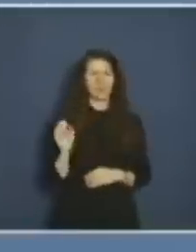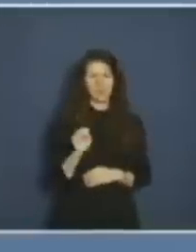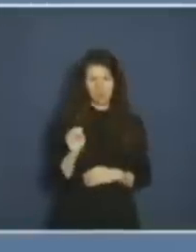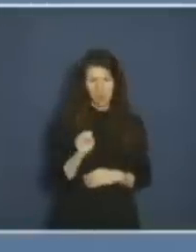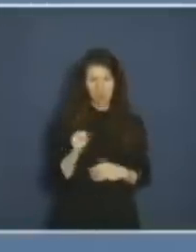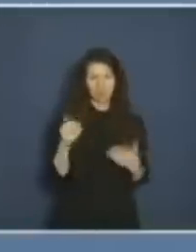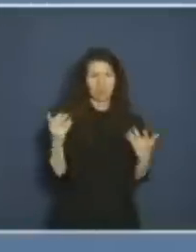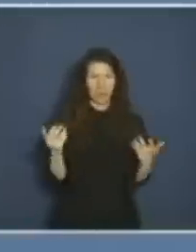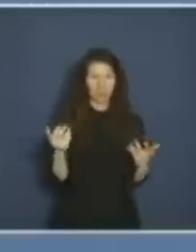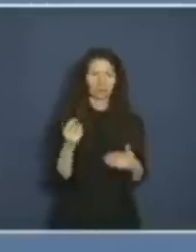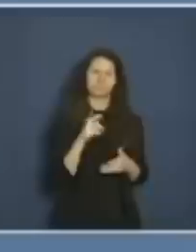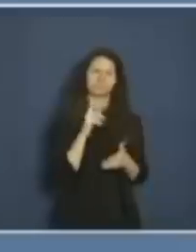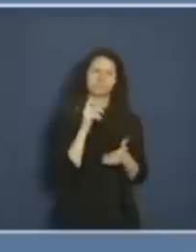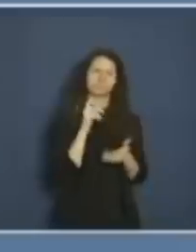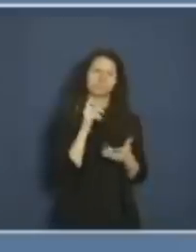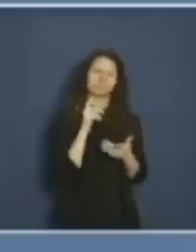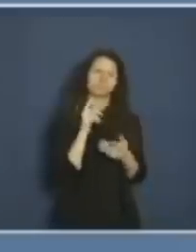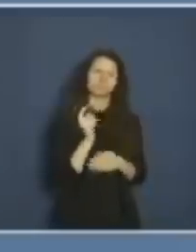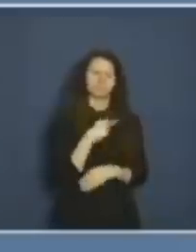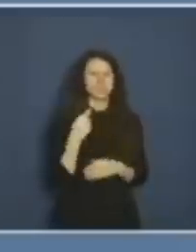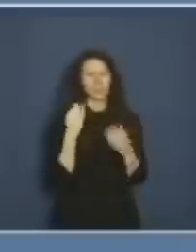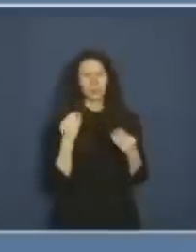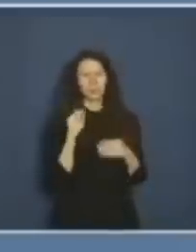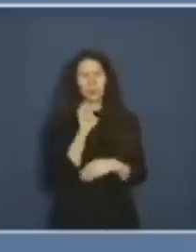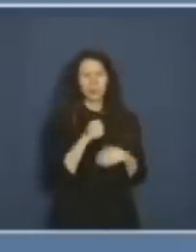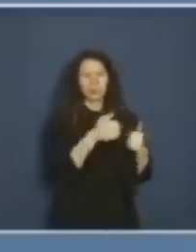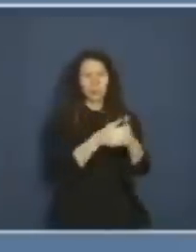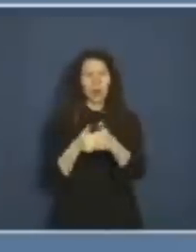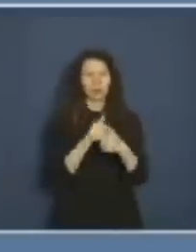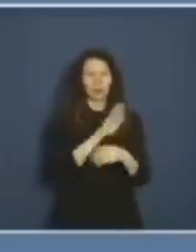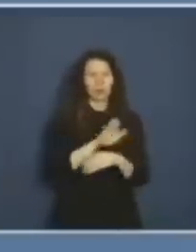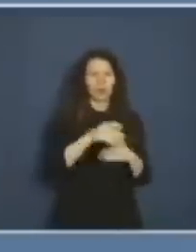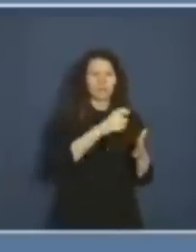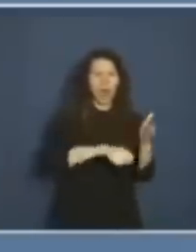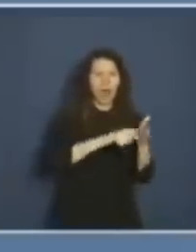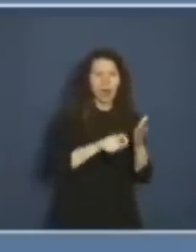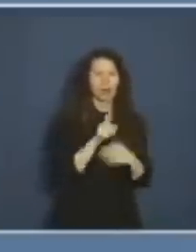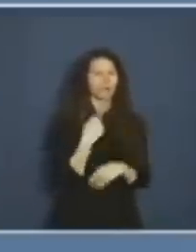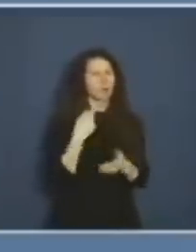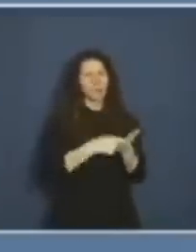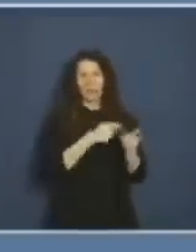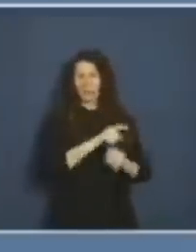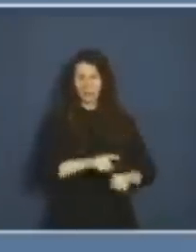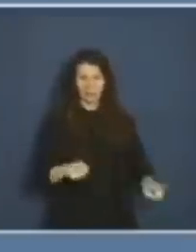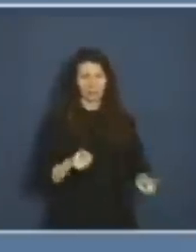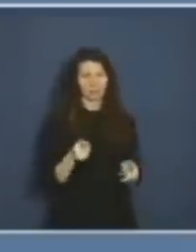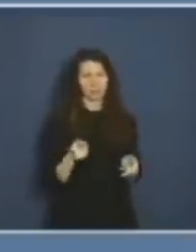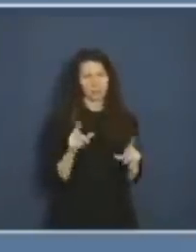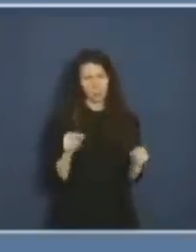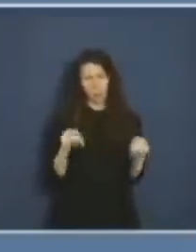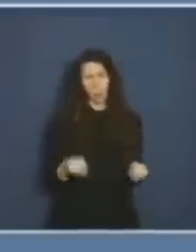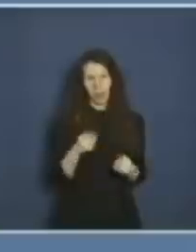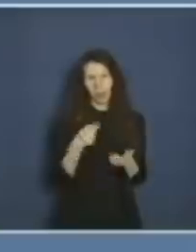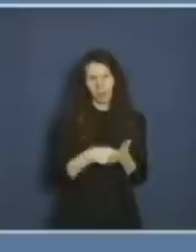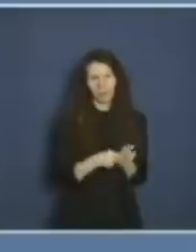pflegen Wahlen bei unseren europäischen Partnern nicht zu bewerten und das tun wir auch in diesem Fall nicht.